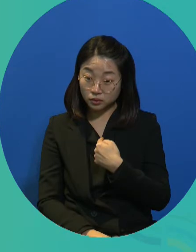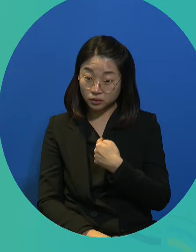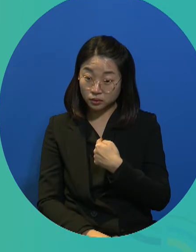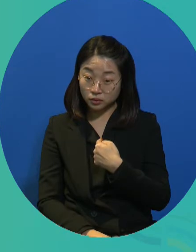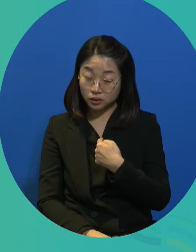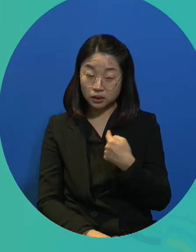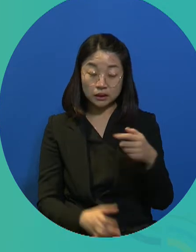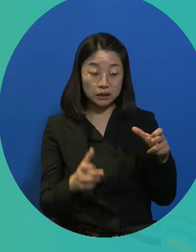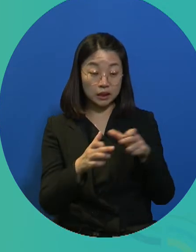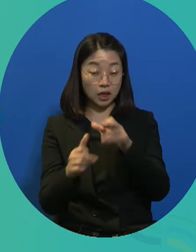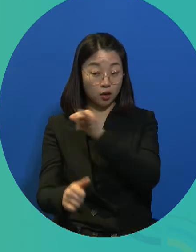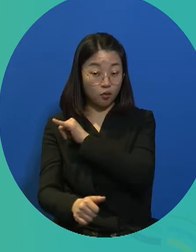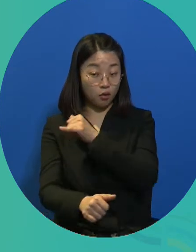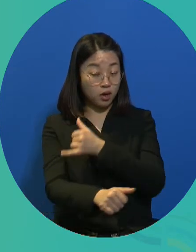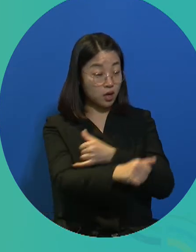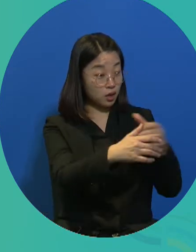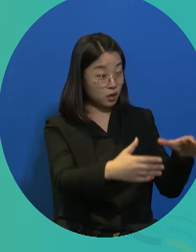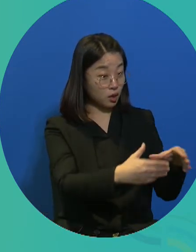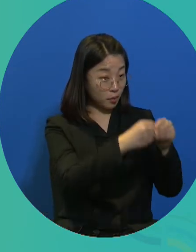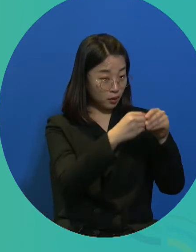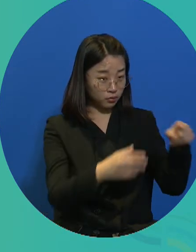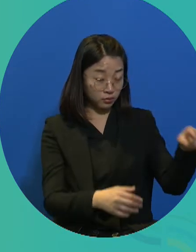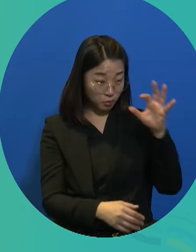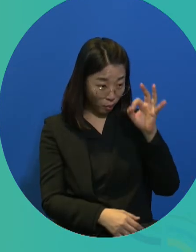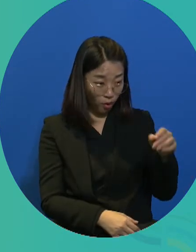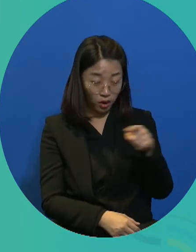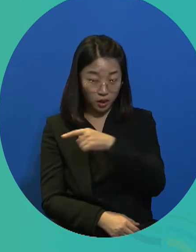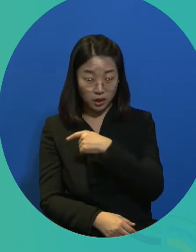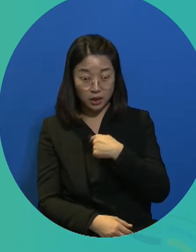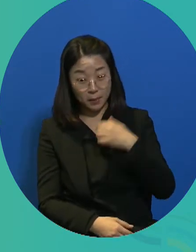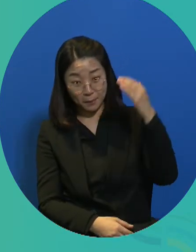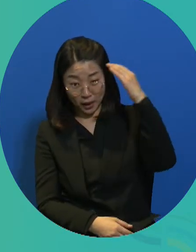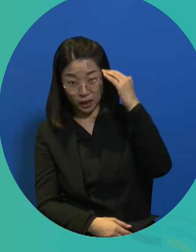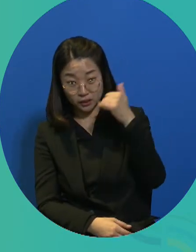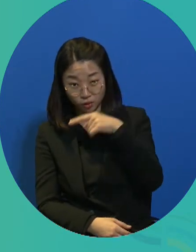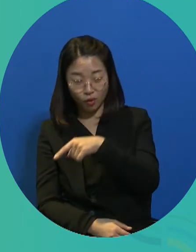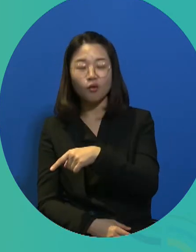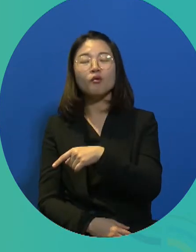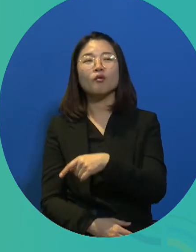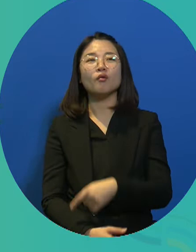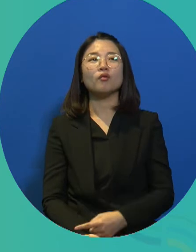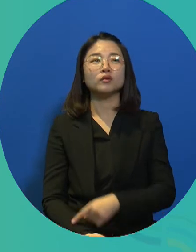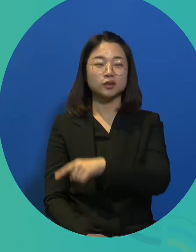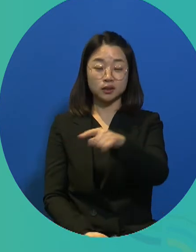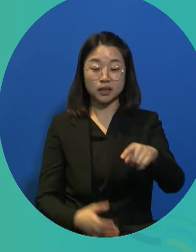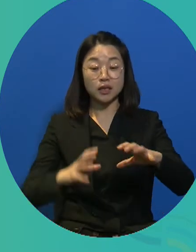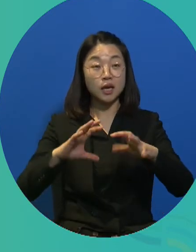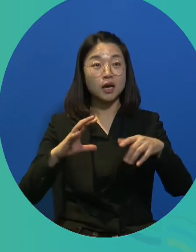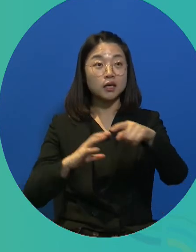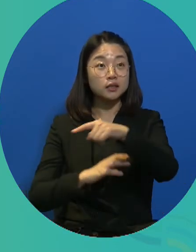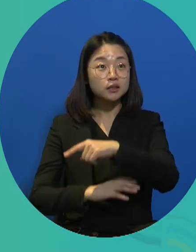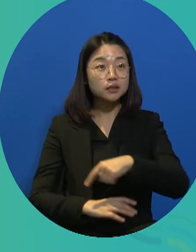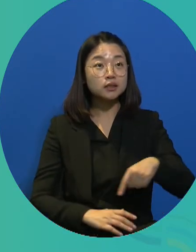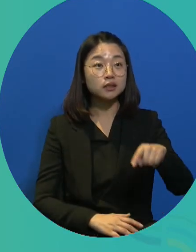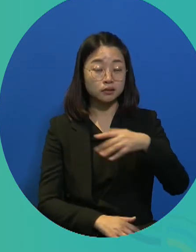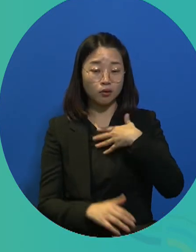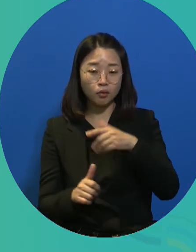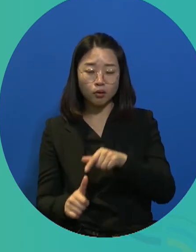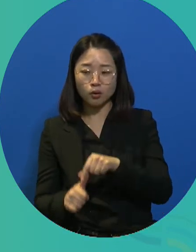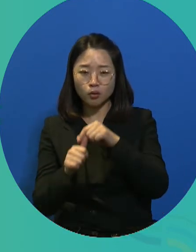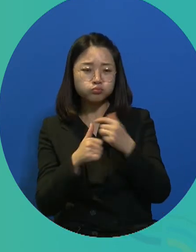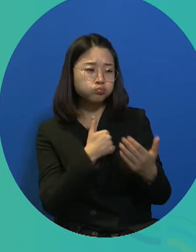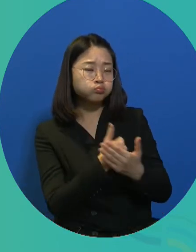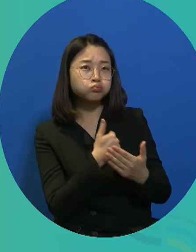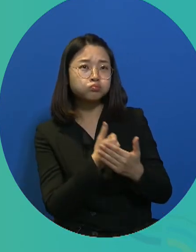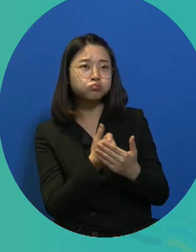CRPD 장애인 권리 협약상의 권리가 침해되었다라고 여겼을 때에는 국내에서 여러 가지 차별구제